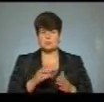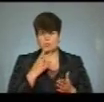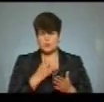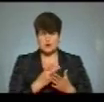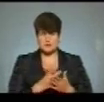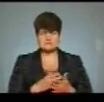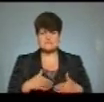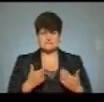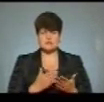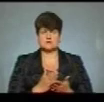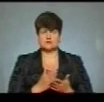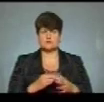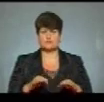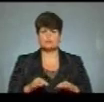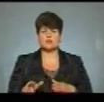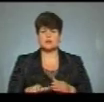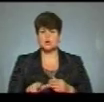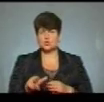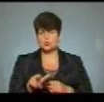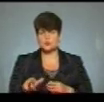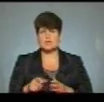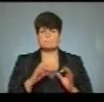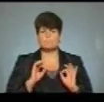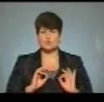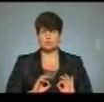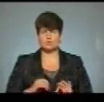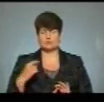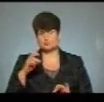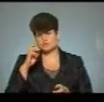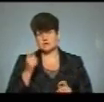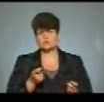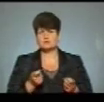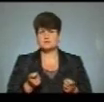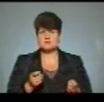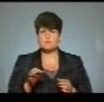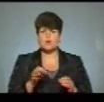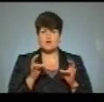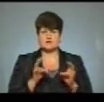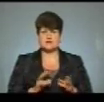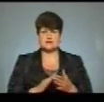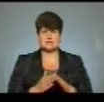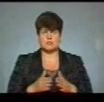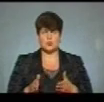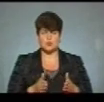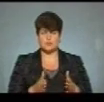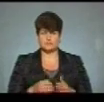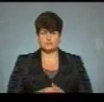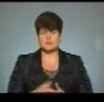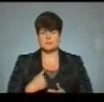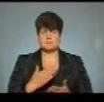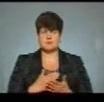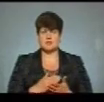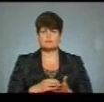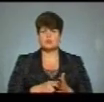до служби автомобільних доріг, патрульної поліції, прокуратури та в обласну державну адміністрацію про аварійний стан дороги. Ми маємо лист від